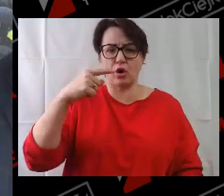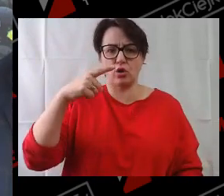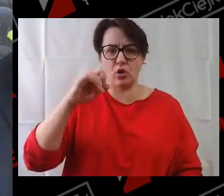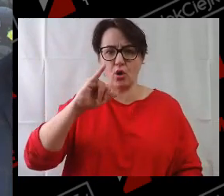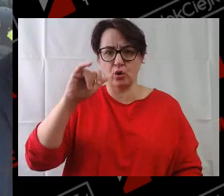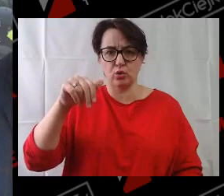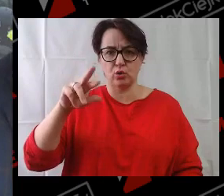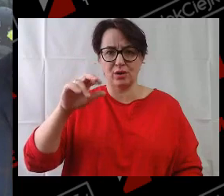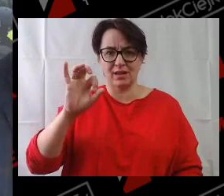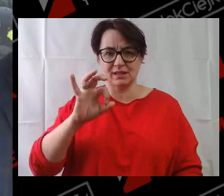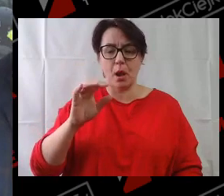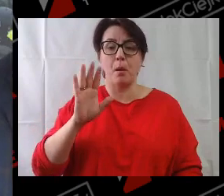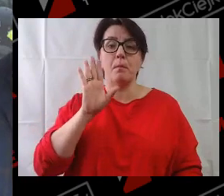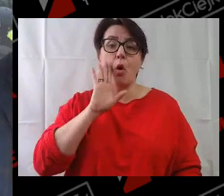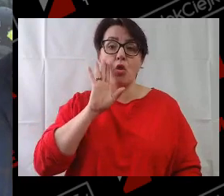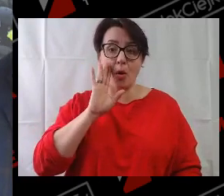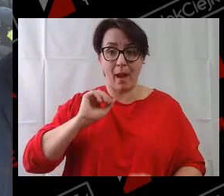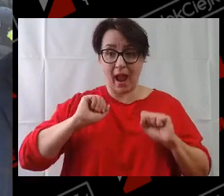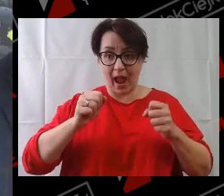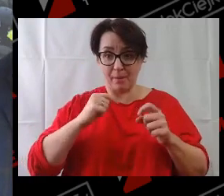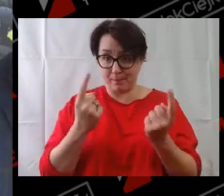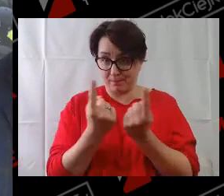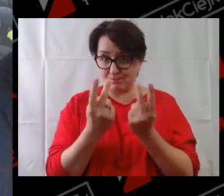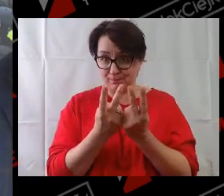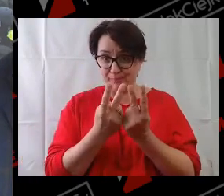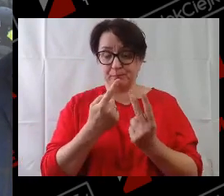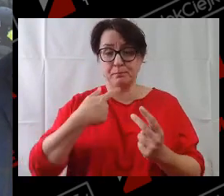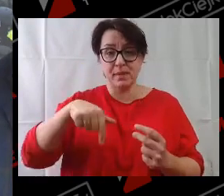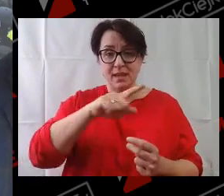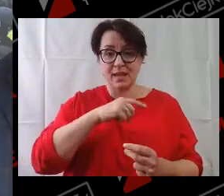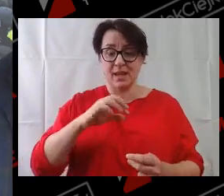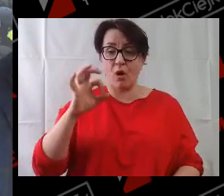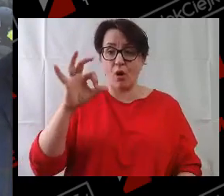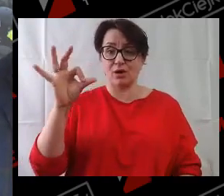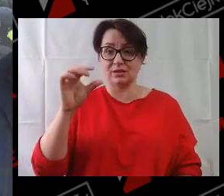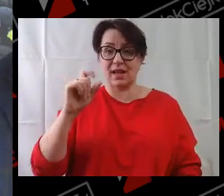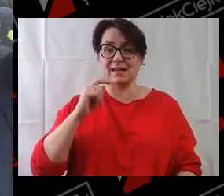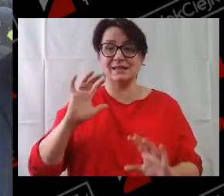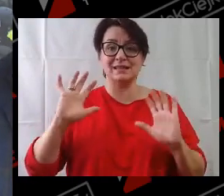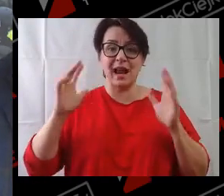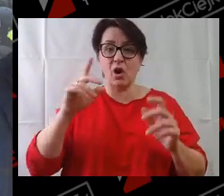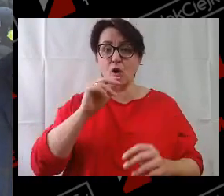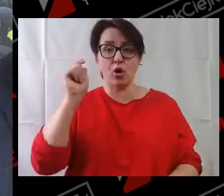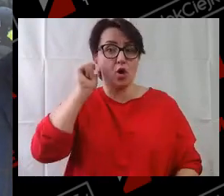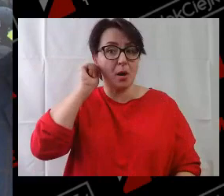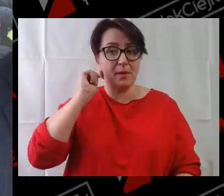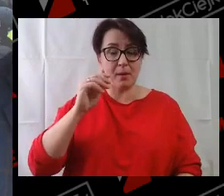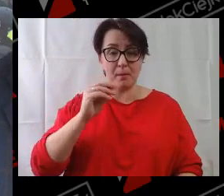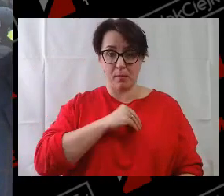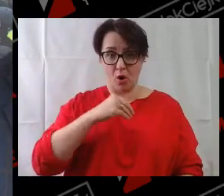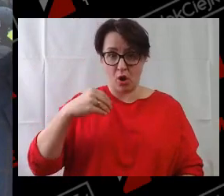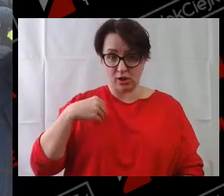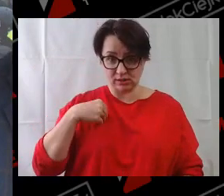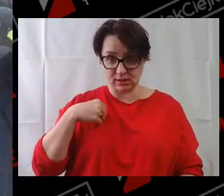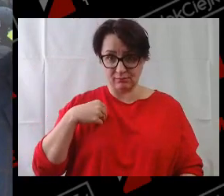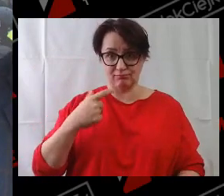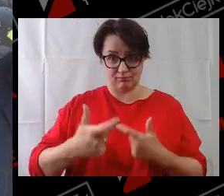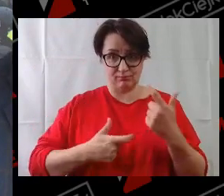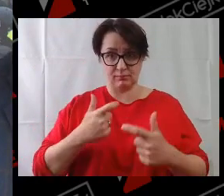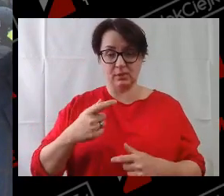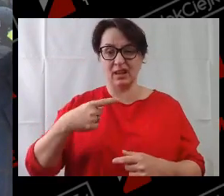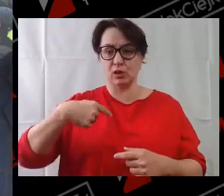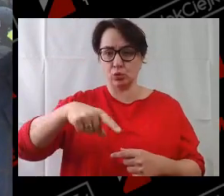więcej Powiedz Polskę znaczy dzisiaj zaraz konferencji prasowej informacji